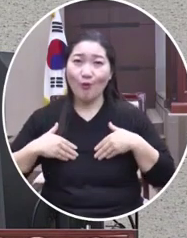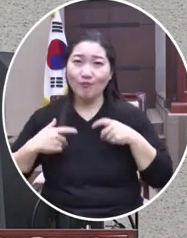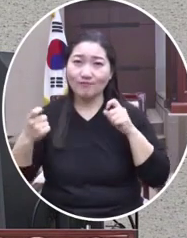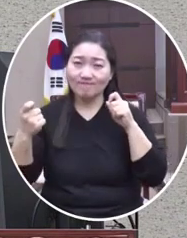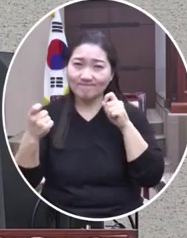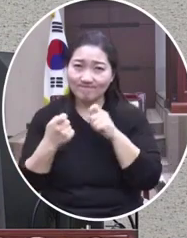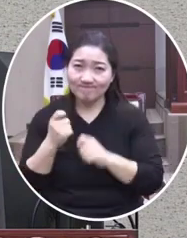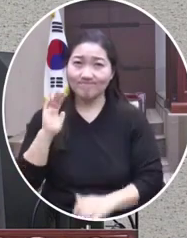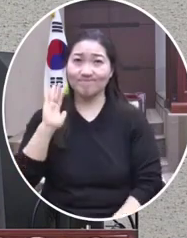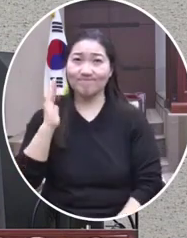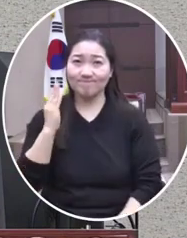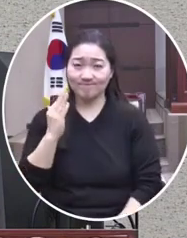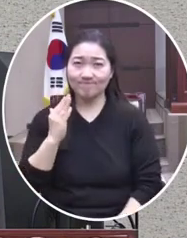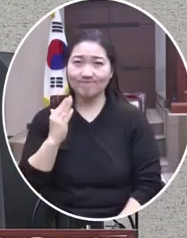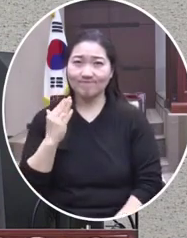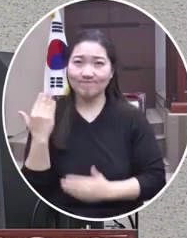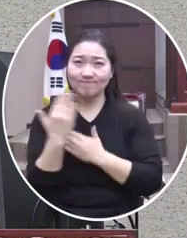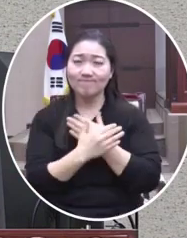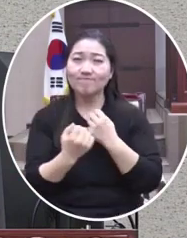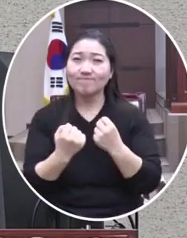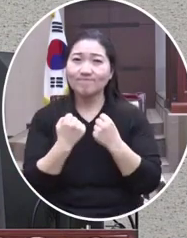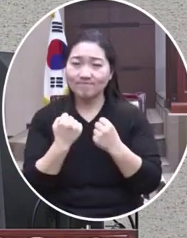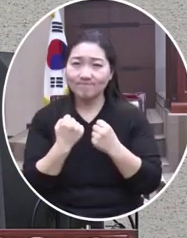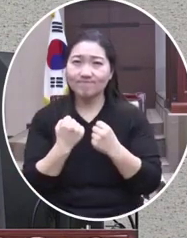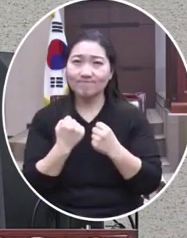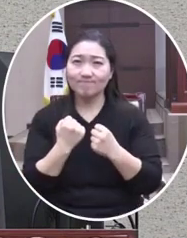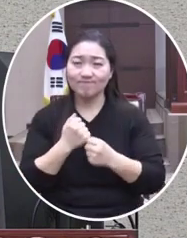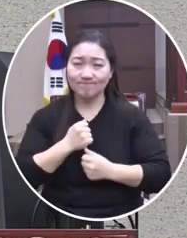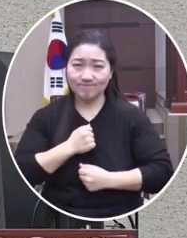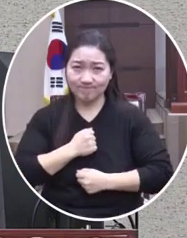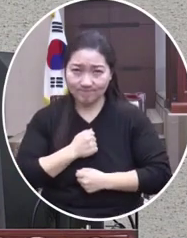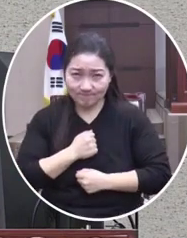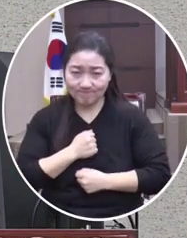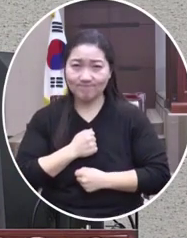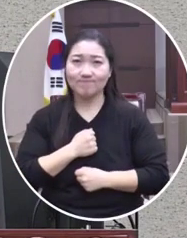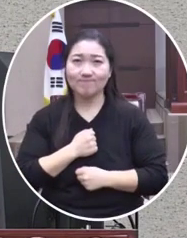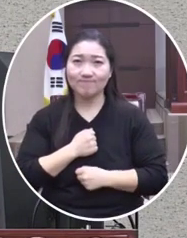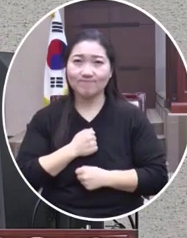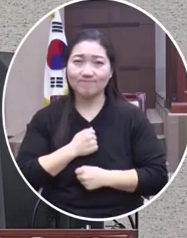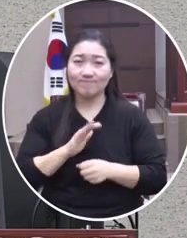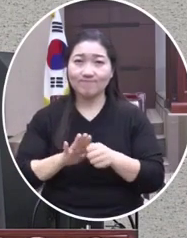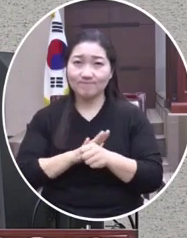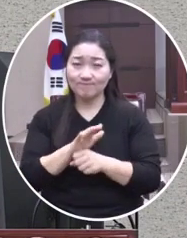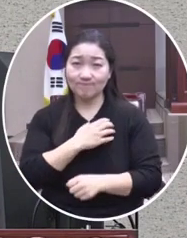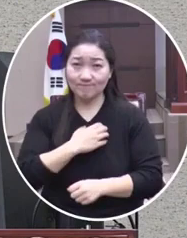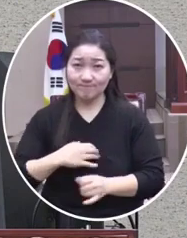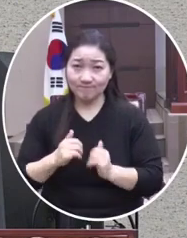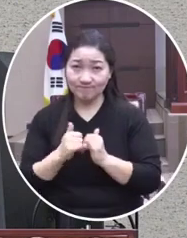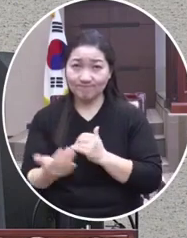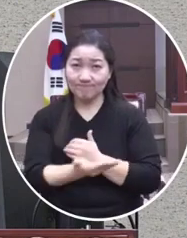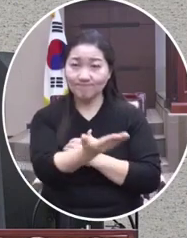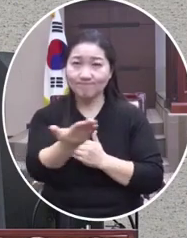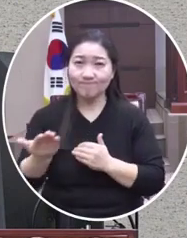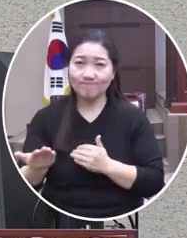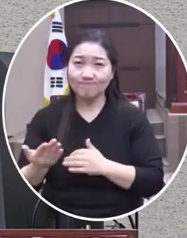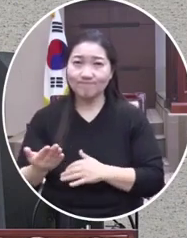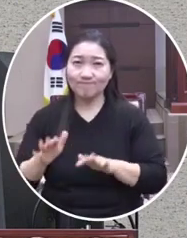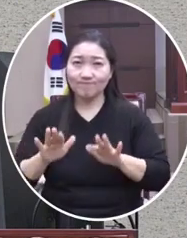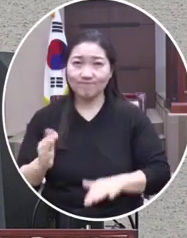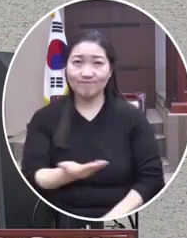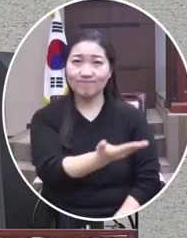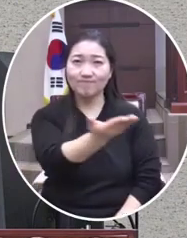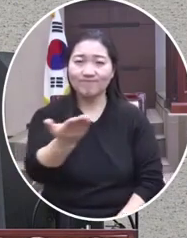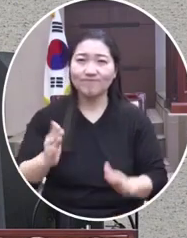지는 계절입니다 환자의 건강 관리에 각별히 유의하시기 바랍니다 사랑하는 국민 여러분과여 계신